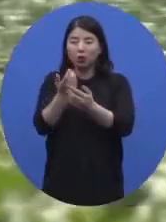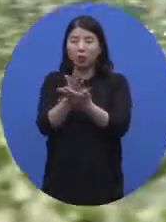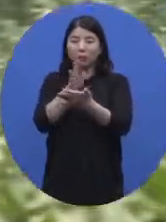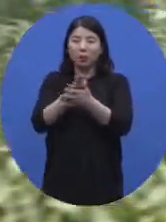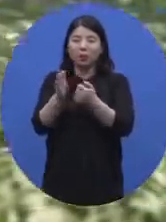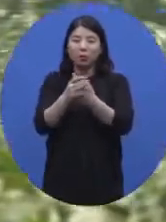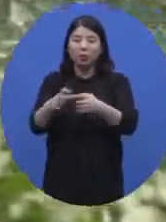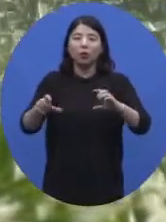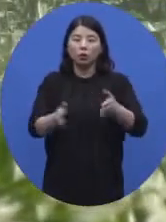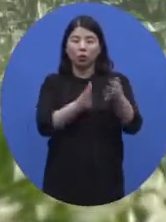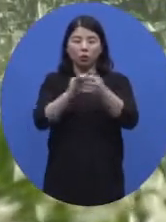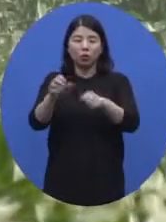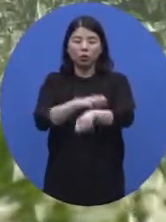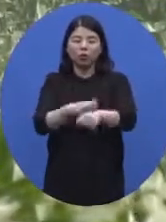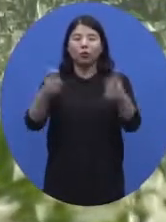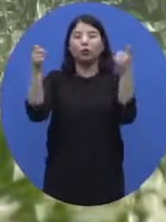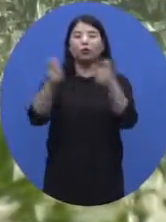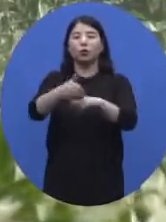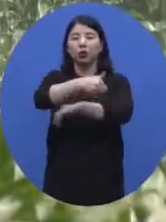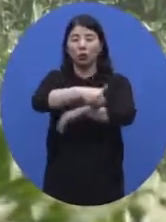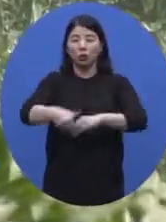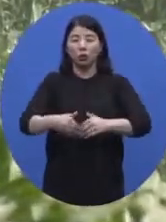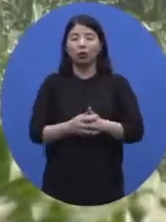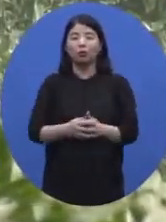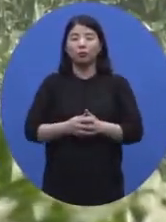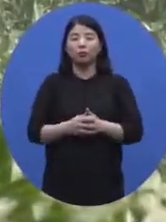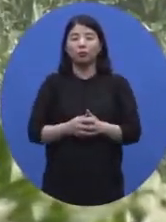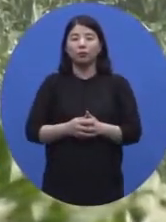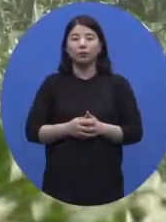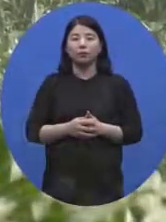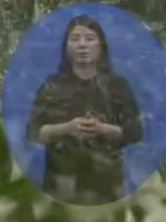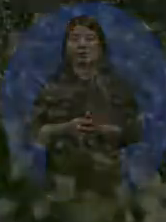최소화할 계획입니다 12 itv 신곡 책임이 아